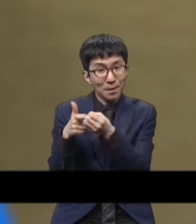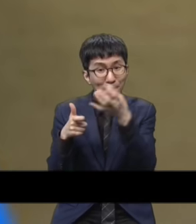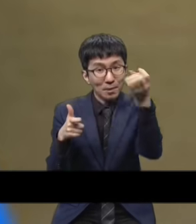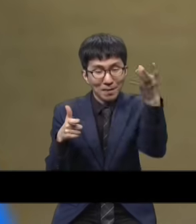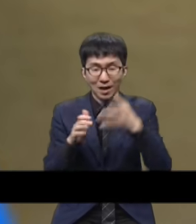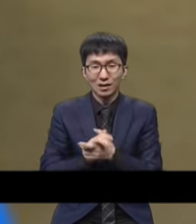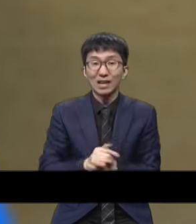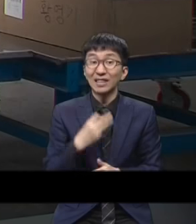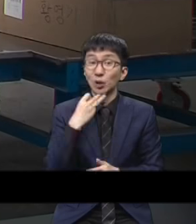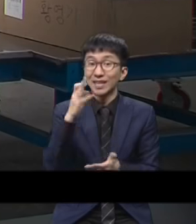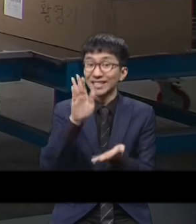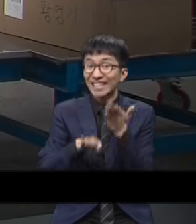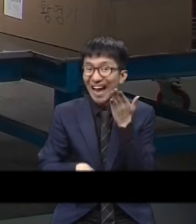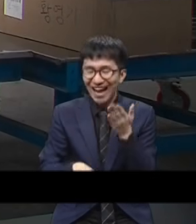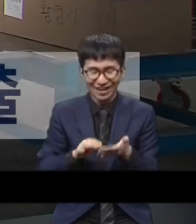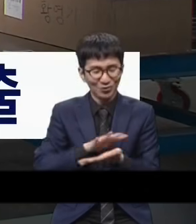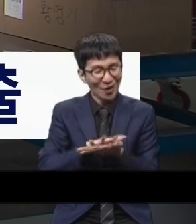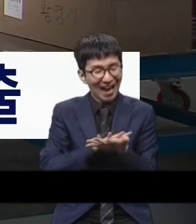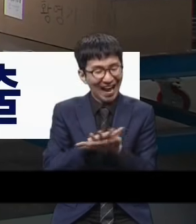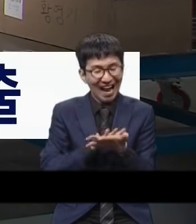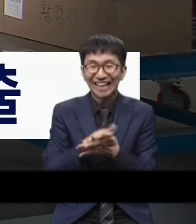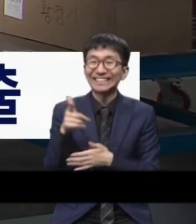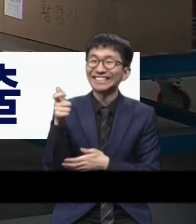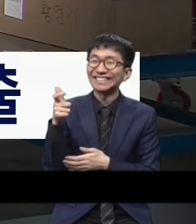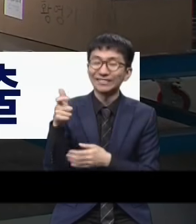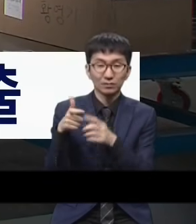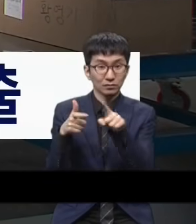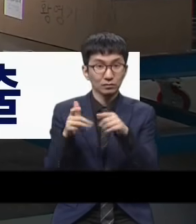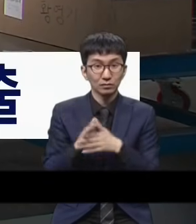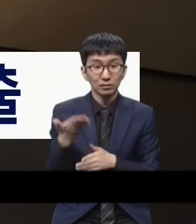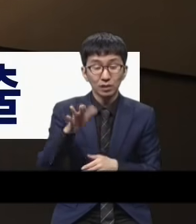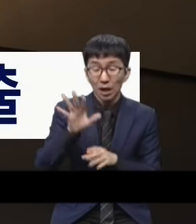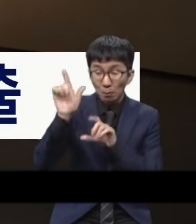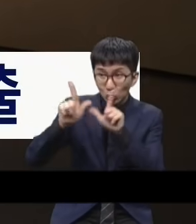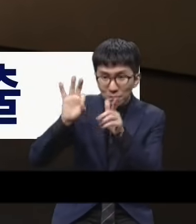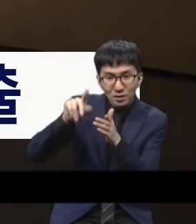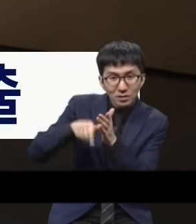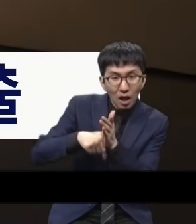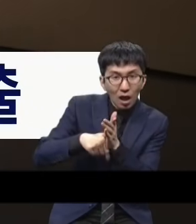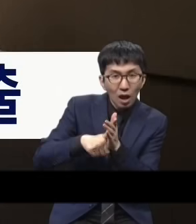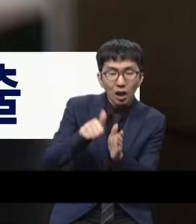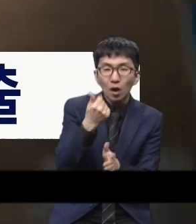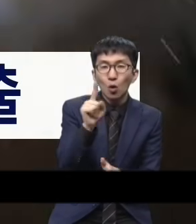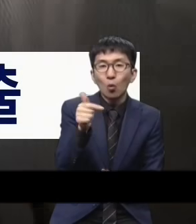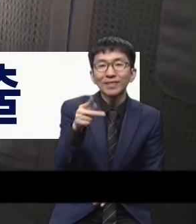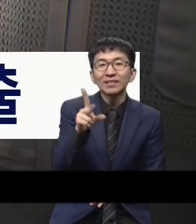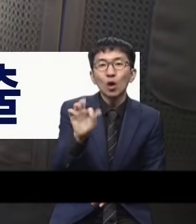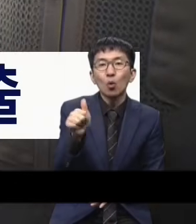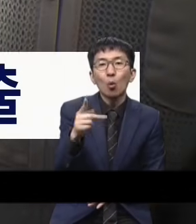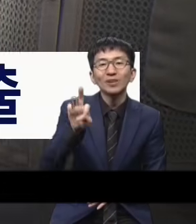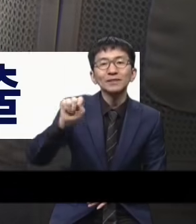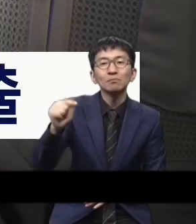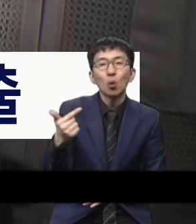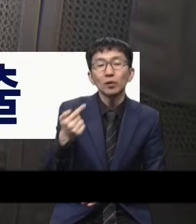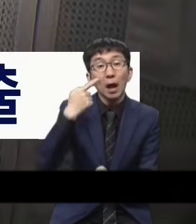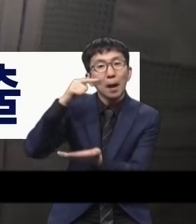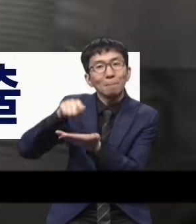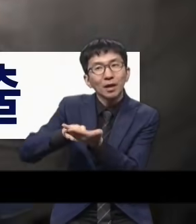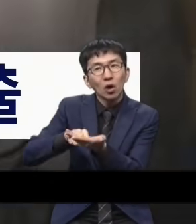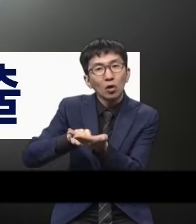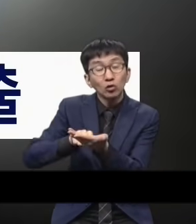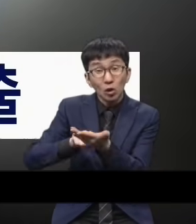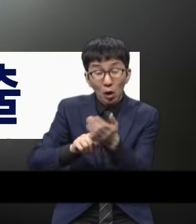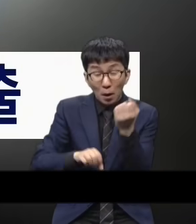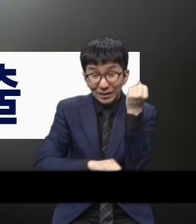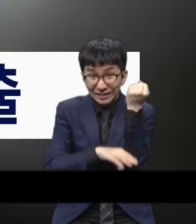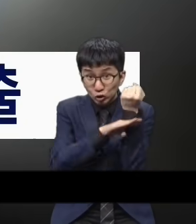노는 장난감입니다. 그런데 통관조사에서 환경호르몬인 프탈레이트계 가소제가 기준치의 120배나